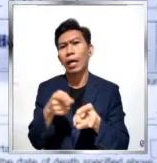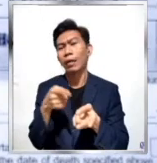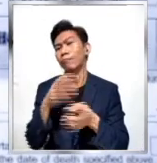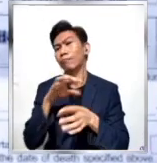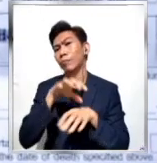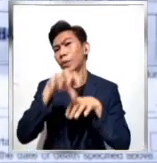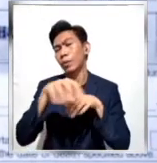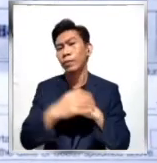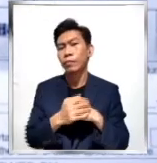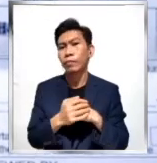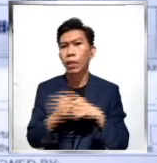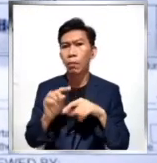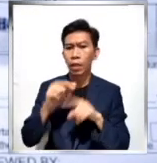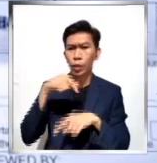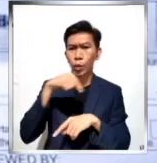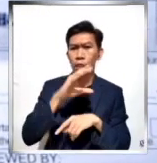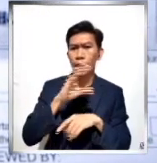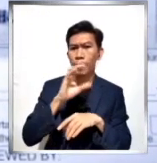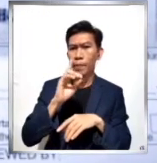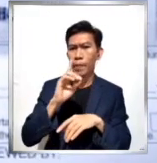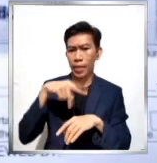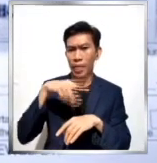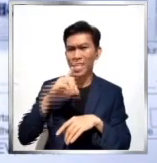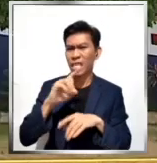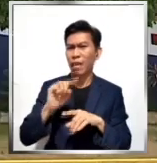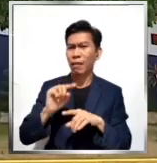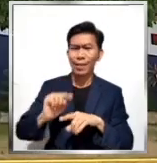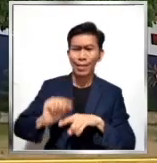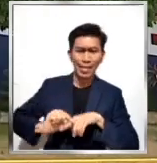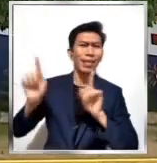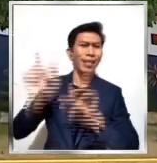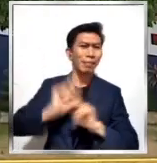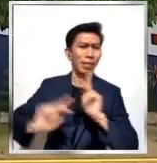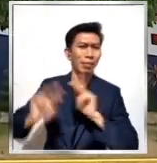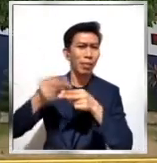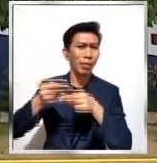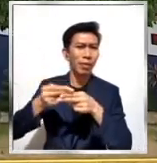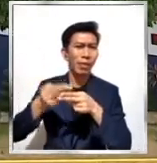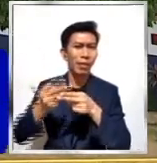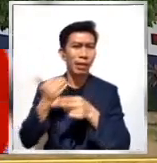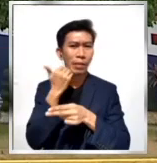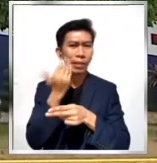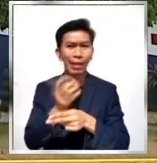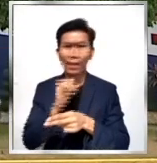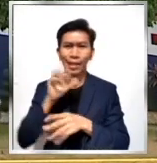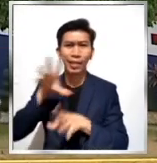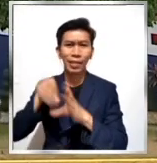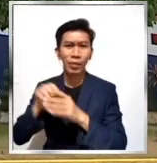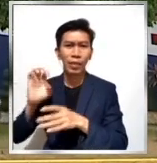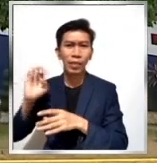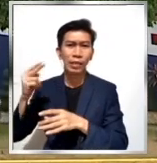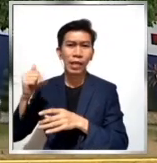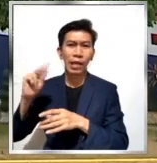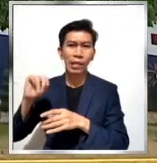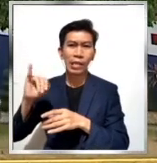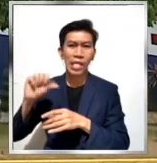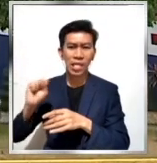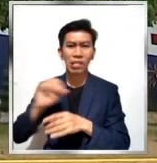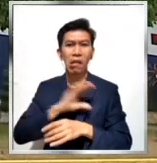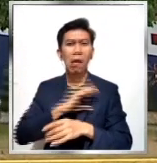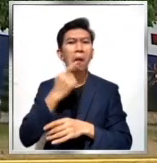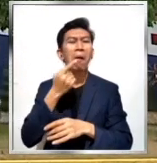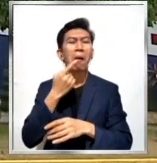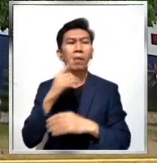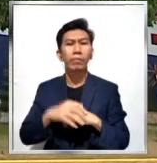ang napatay at hindi umano kabilang dito si Echanis. Kinilala nila ang mga nasawi na sina Louis Tagapia at